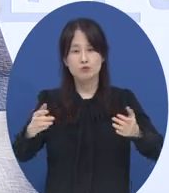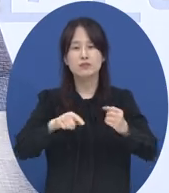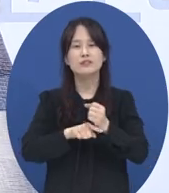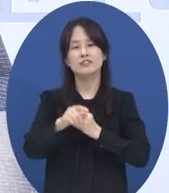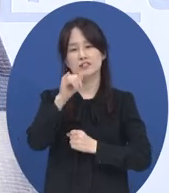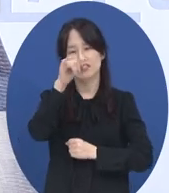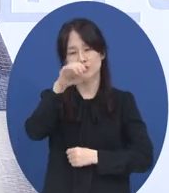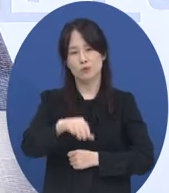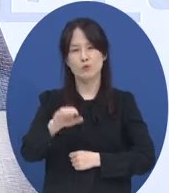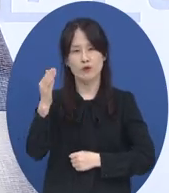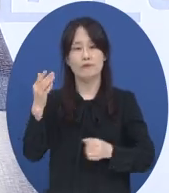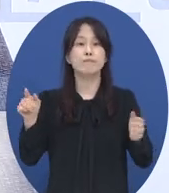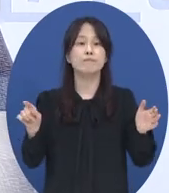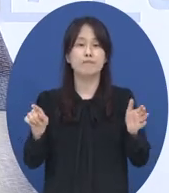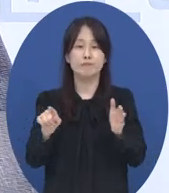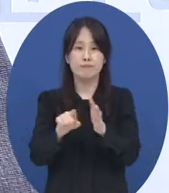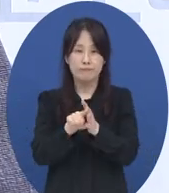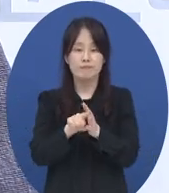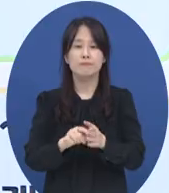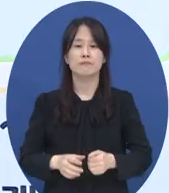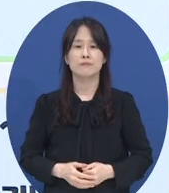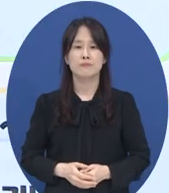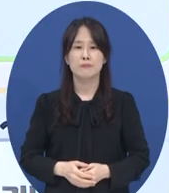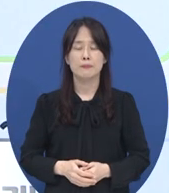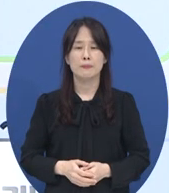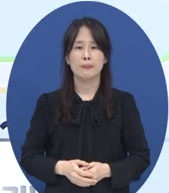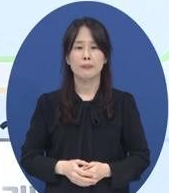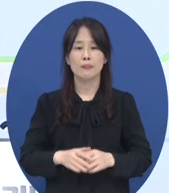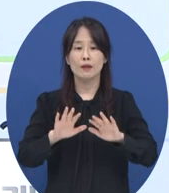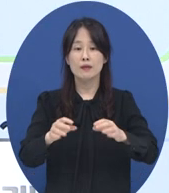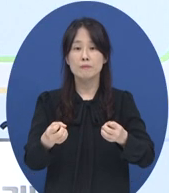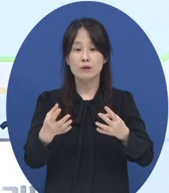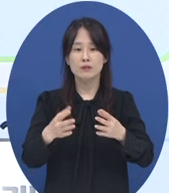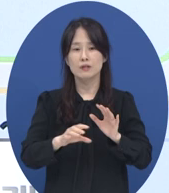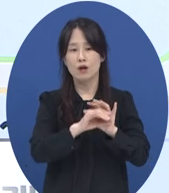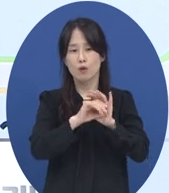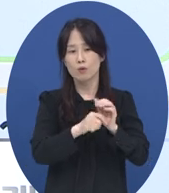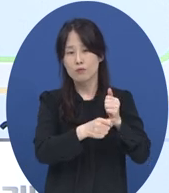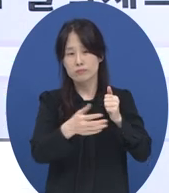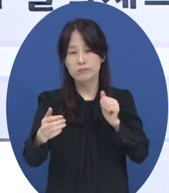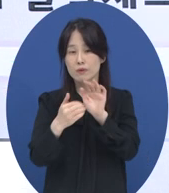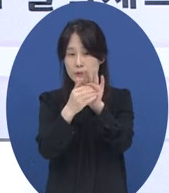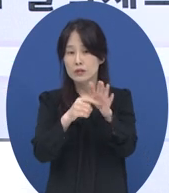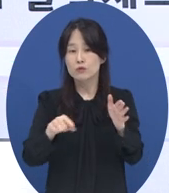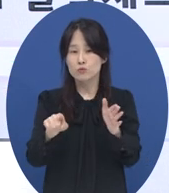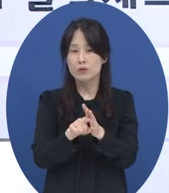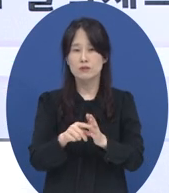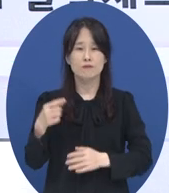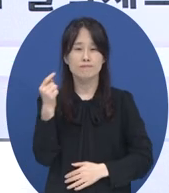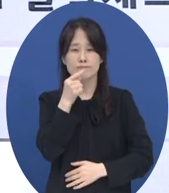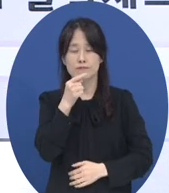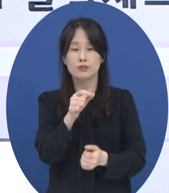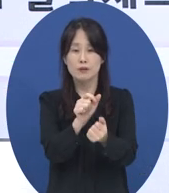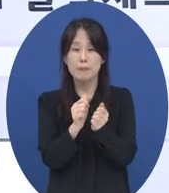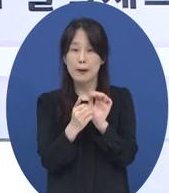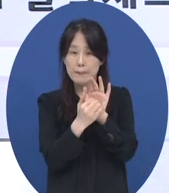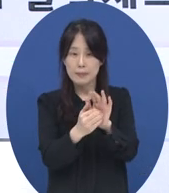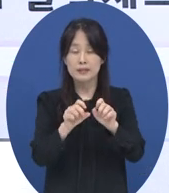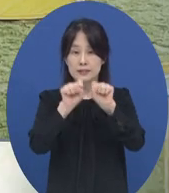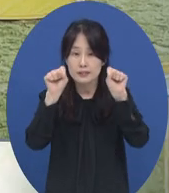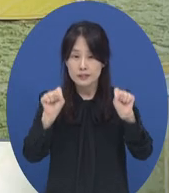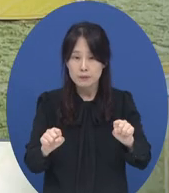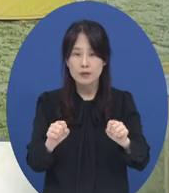알리는 뜻깊은 자리가 될 것으로 믿습니다. 이번 행사는 코로나19 확산 방지를 위해 철저한 방역관리 시스템 아래